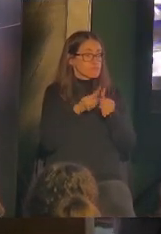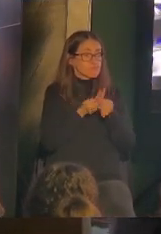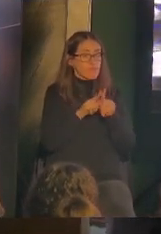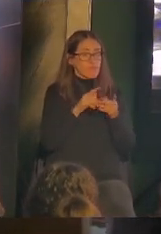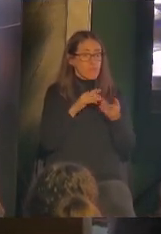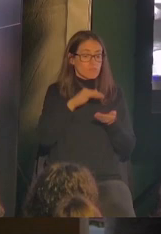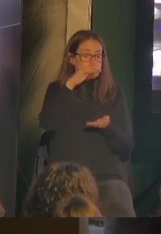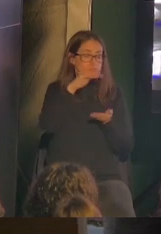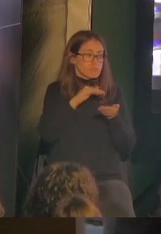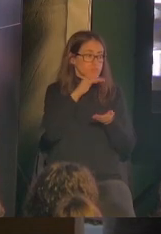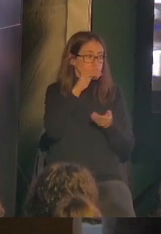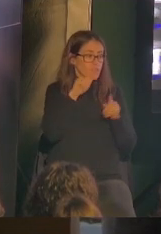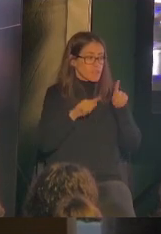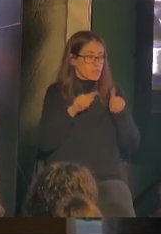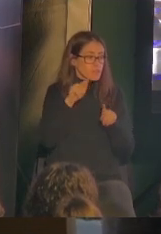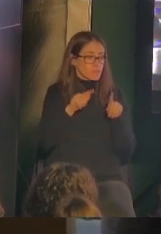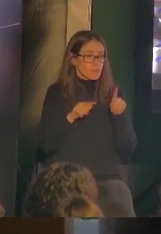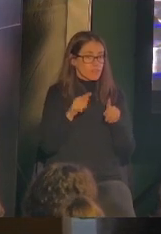quantitat dependrà molt